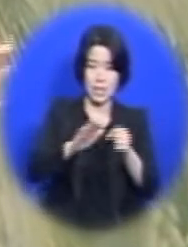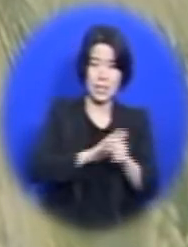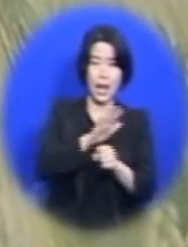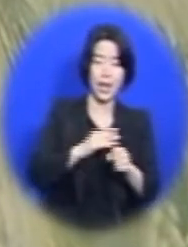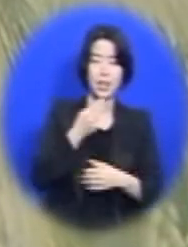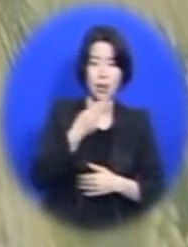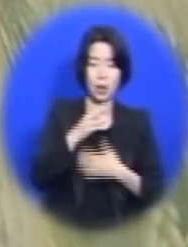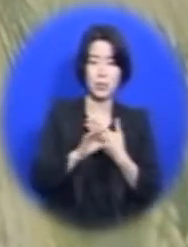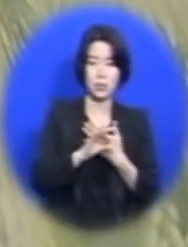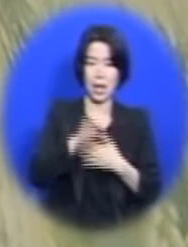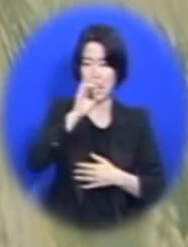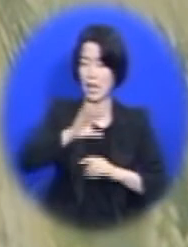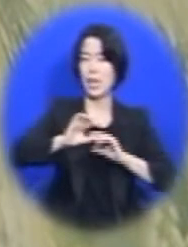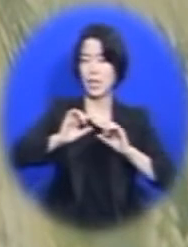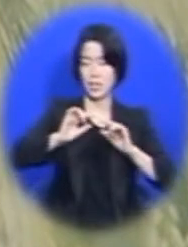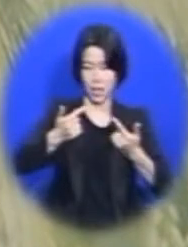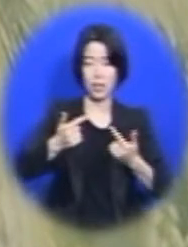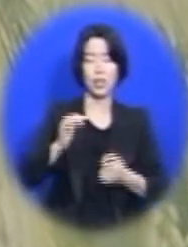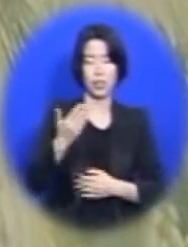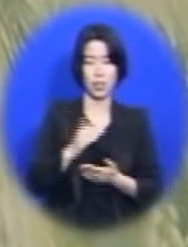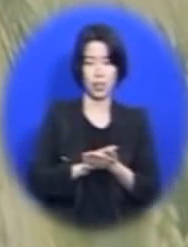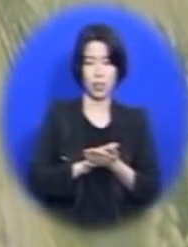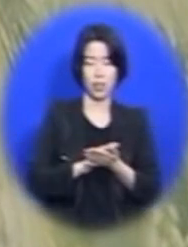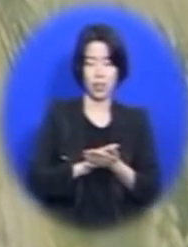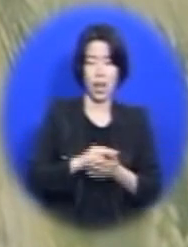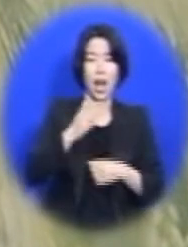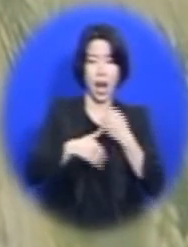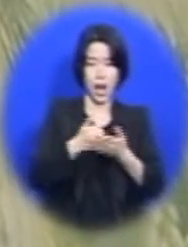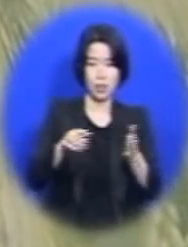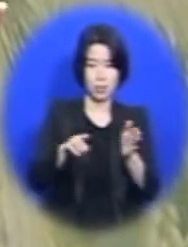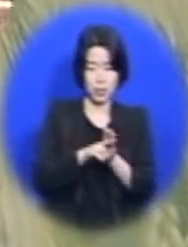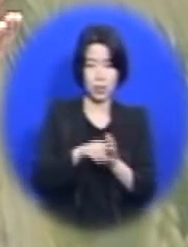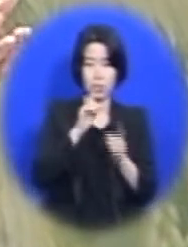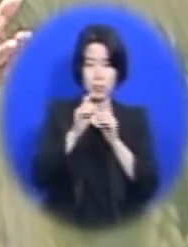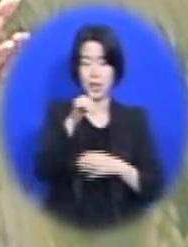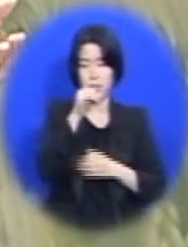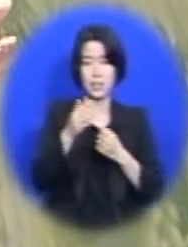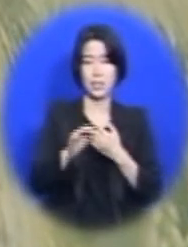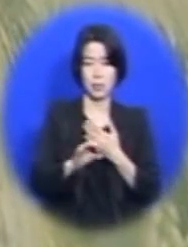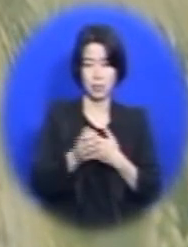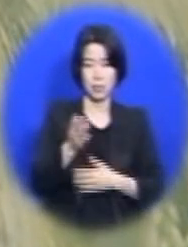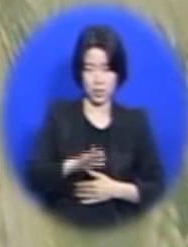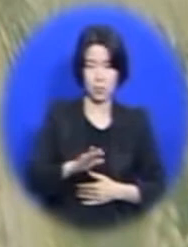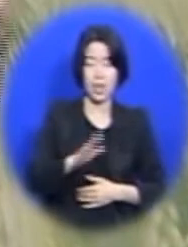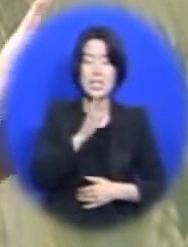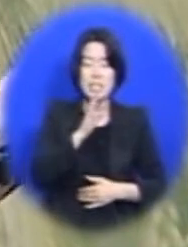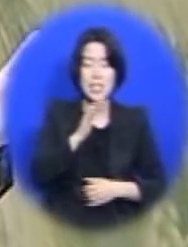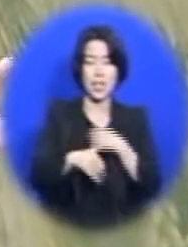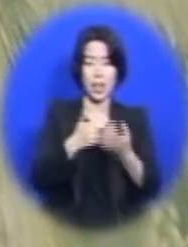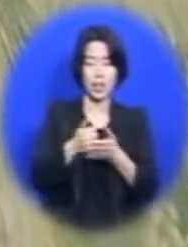없으면 안 하게 되는 것이기 때문에, 하나님을 믿는다고 하지만 진짜 하나님을 믿는지 정말